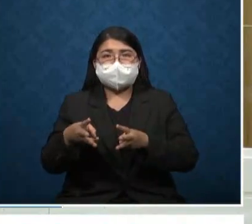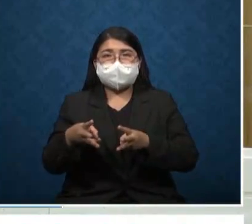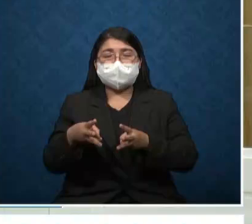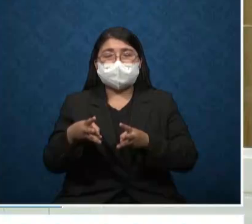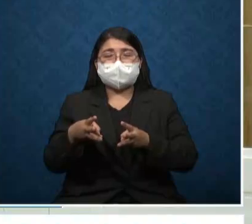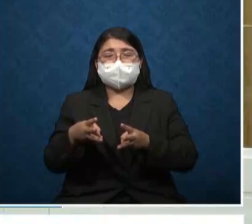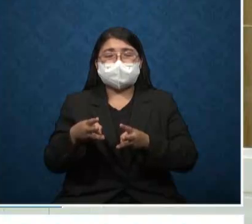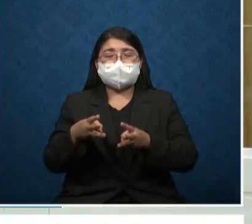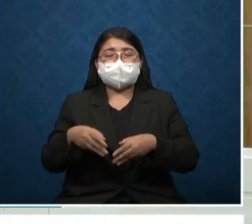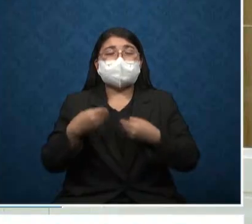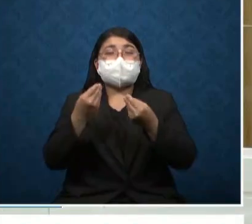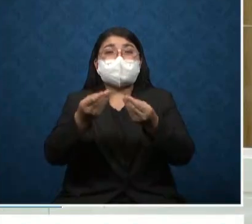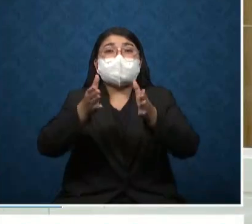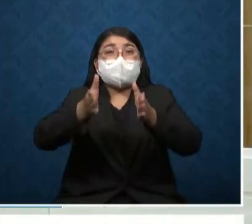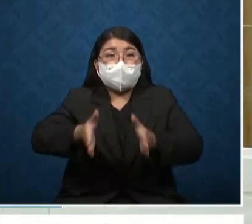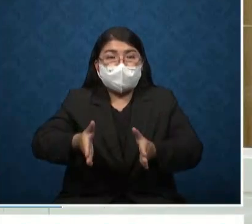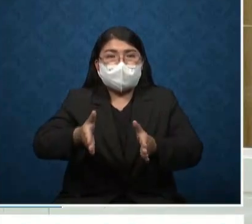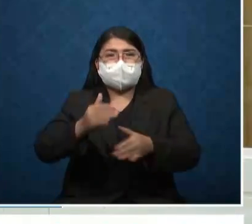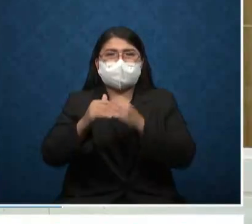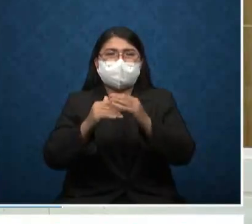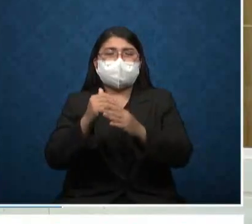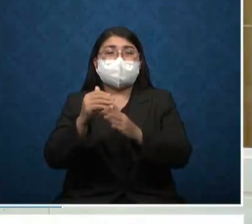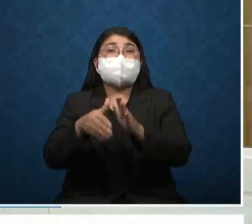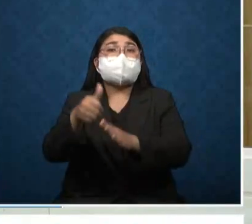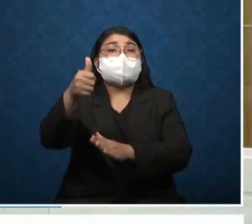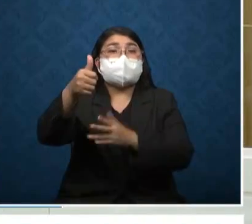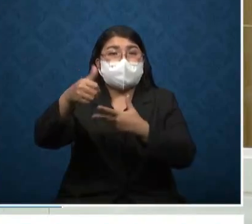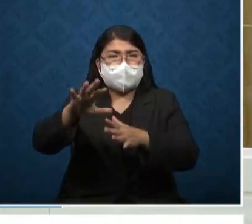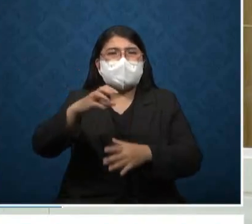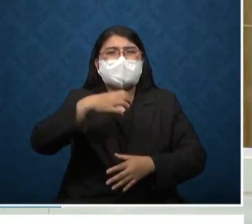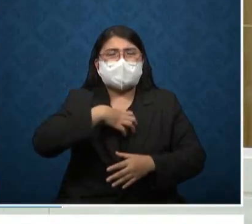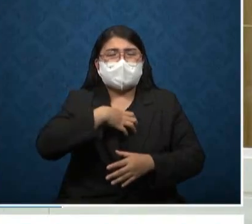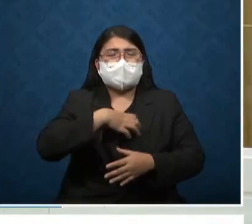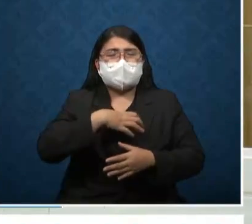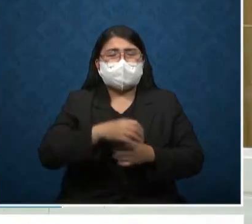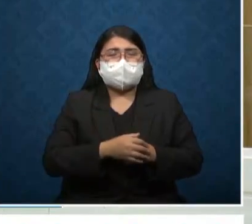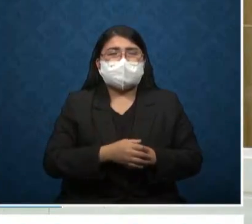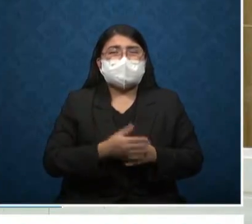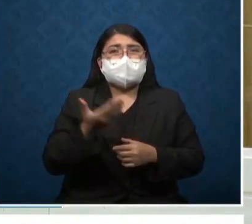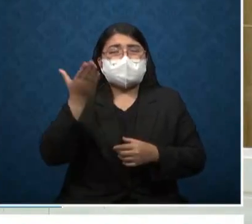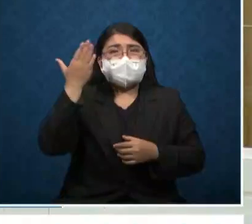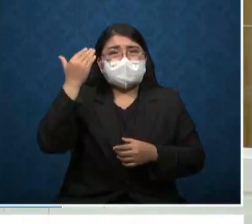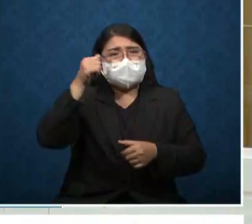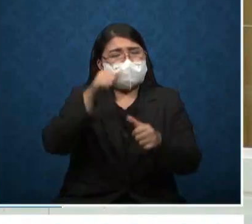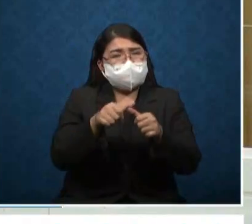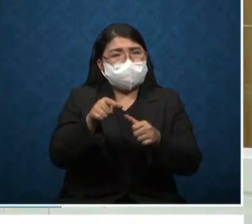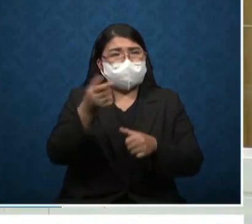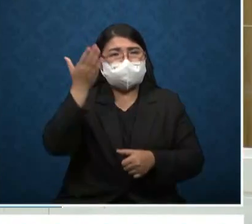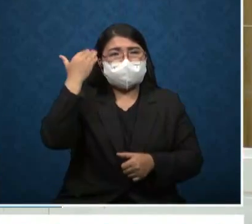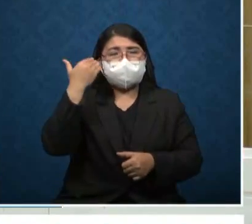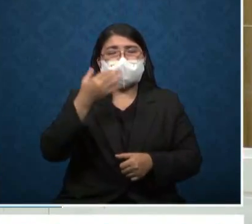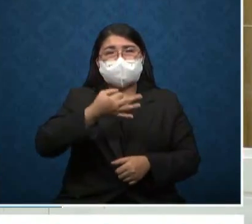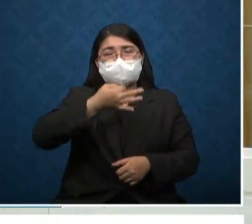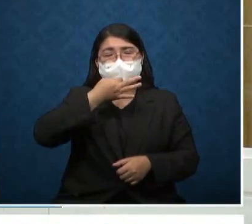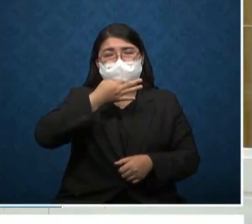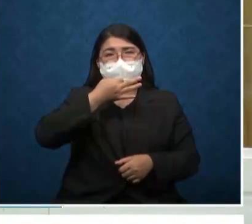ที่เขาประสบค่ามสำเรจแล้วกับหากแได้วุธญิท่านจำ้ไครั เมื่อเราเสนวงานทางหนึ ทเปงานอาชีวะ venueน